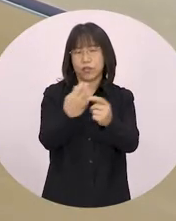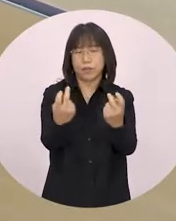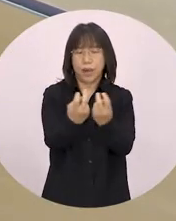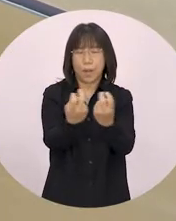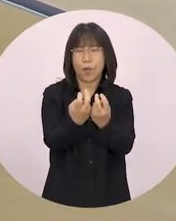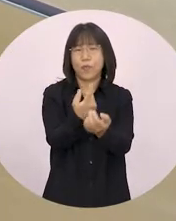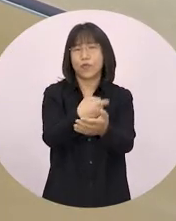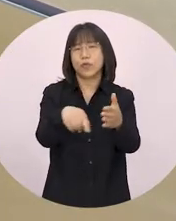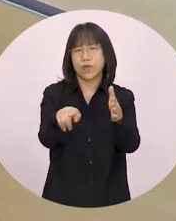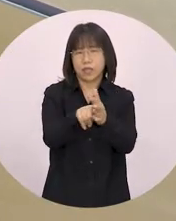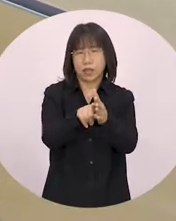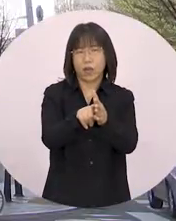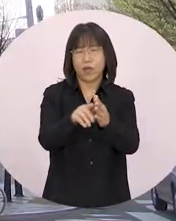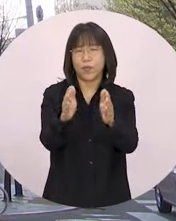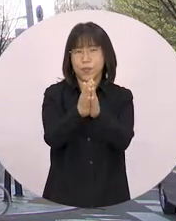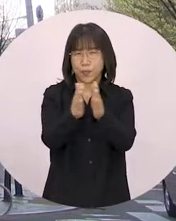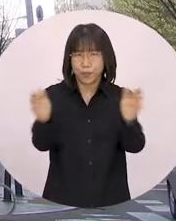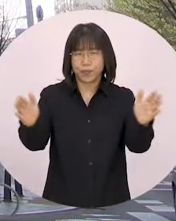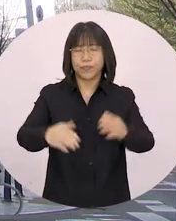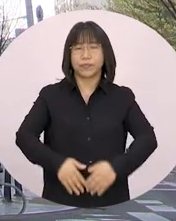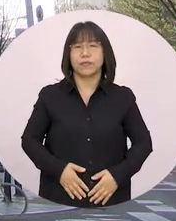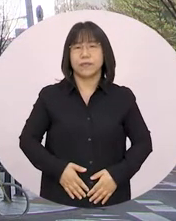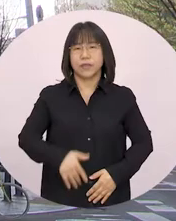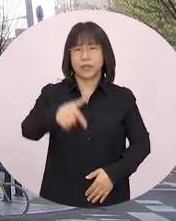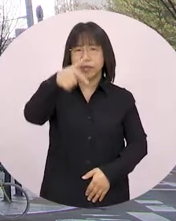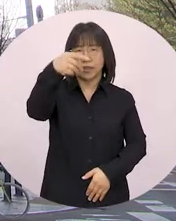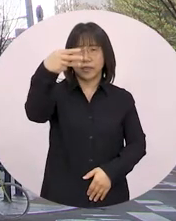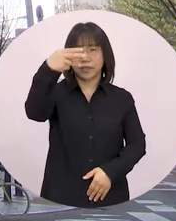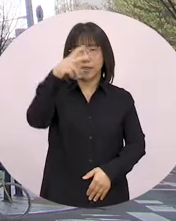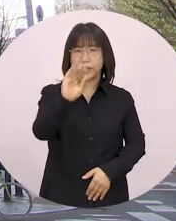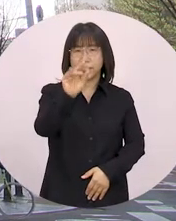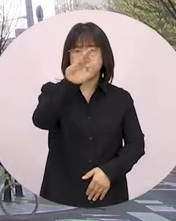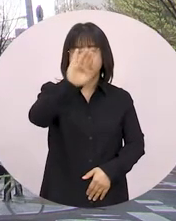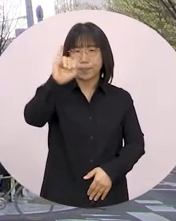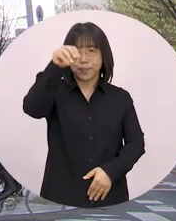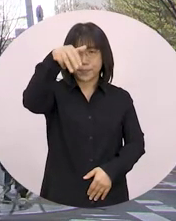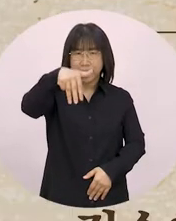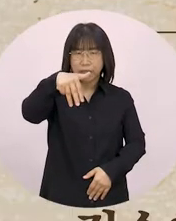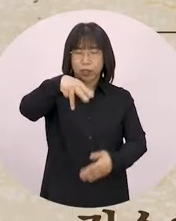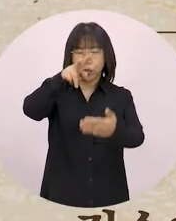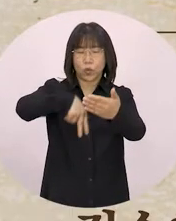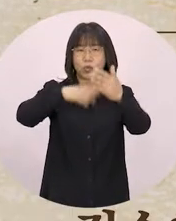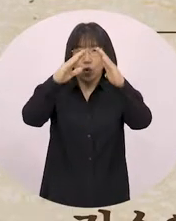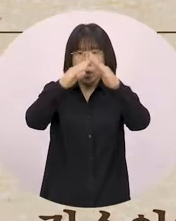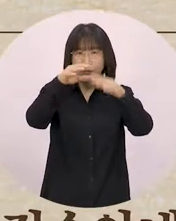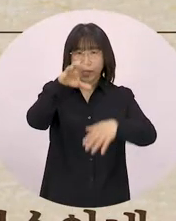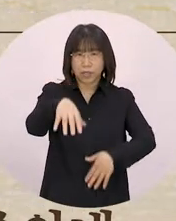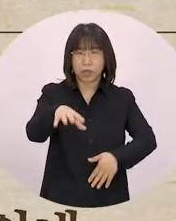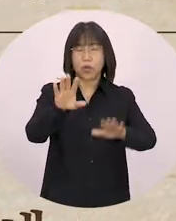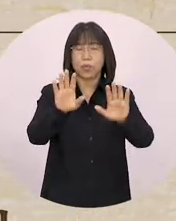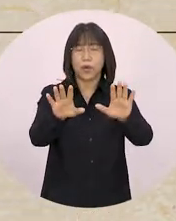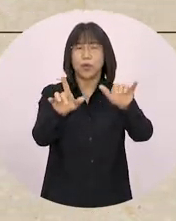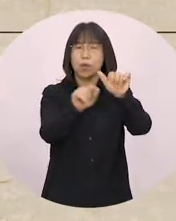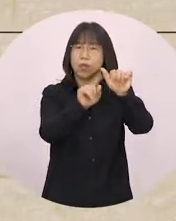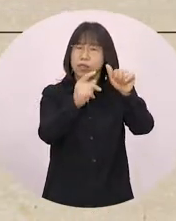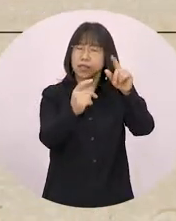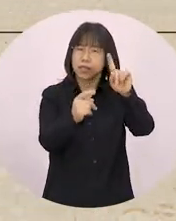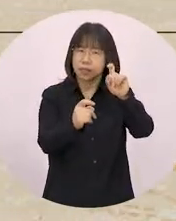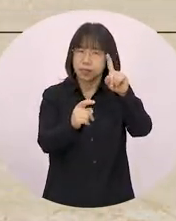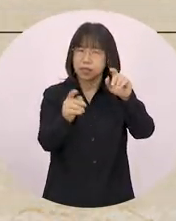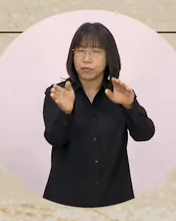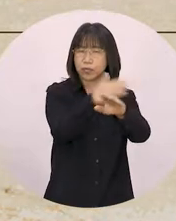방안을 모색하기 위해 마련됐습니다 먼저 강소 구립 등 빛 도서관에서는 오는 5월 11일부터 8월